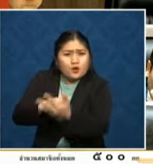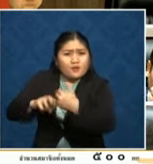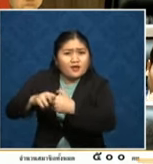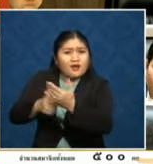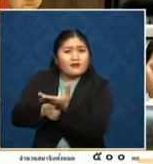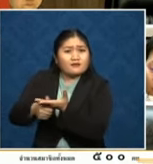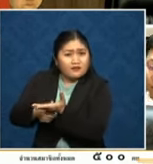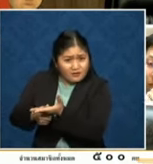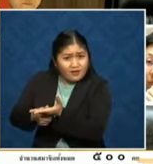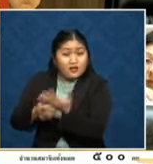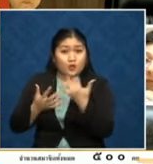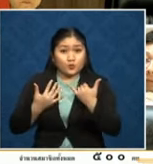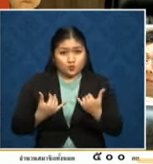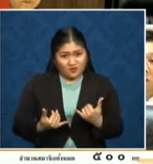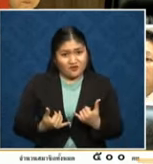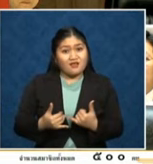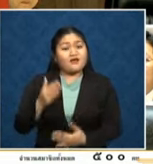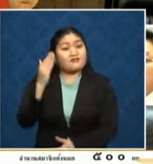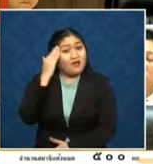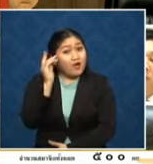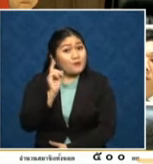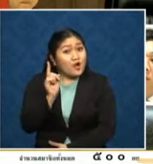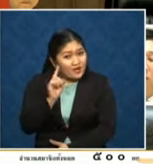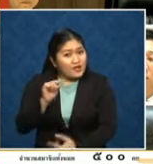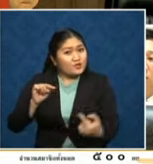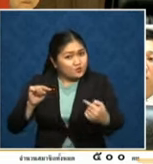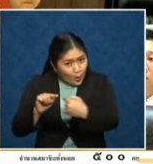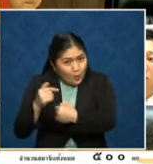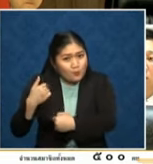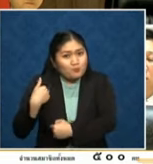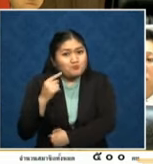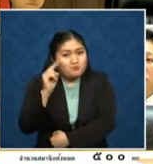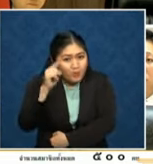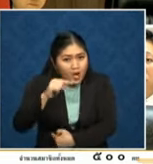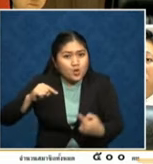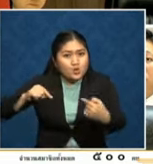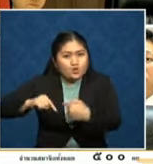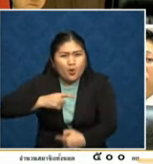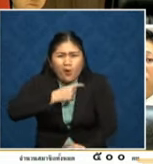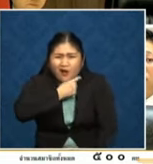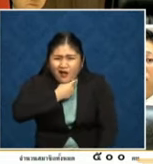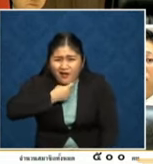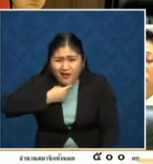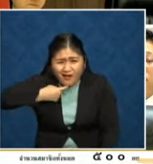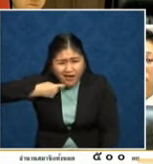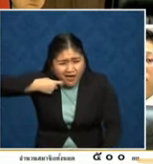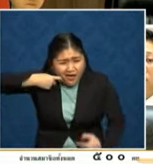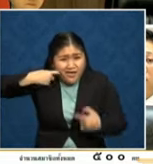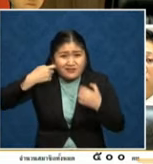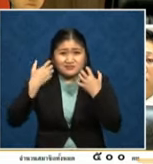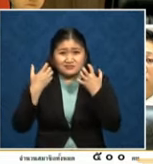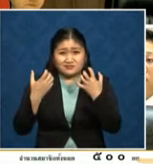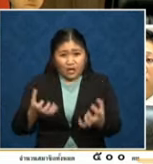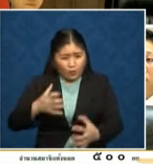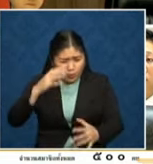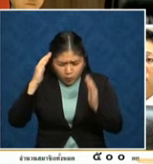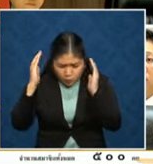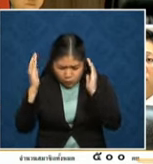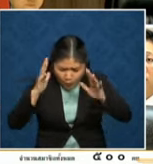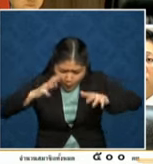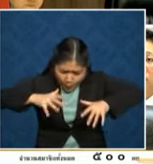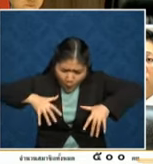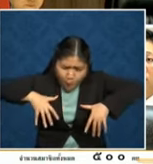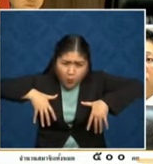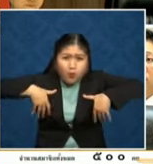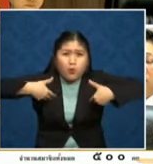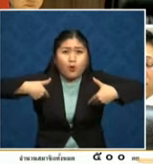ปีนี้เราทราบว่าจะเกิดปรากฏการณ์เอลนีโญทำให้เกิดการแล้งหนักสภาพอากาศจะร้อนมากขึ้นทั้งร้อน